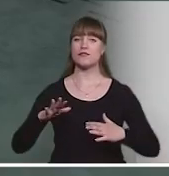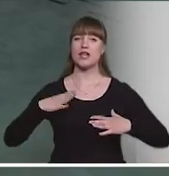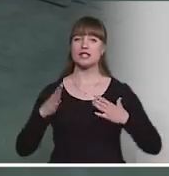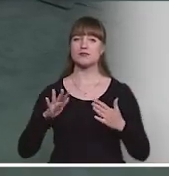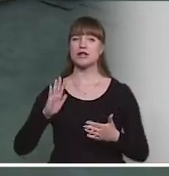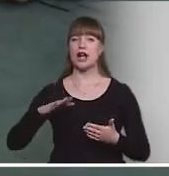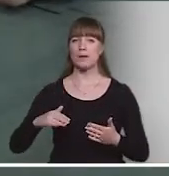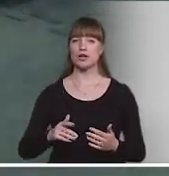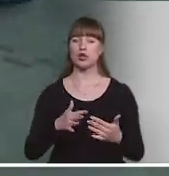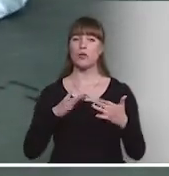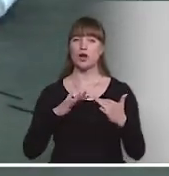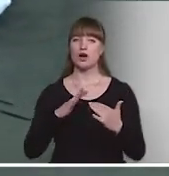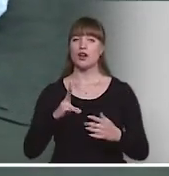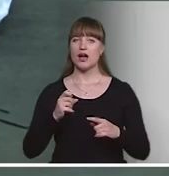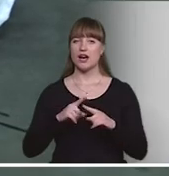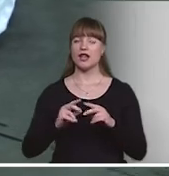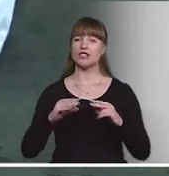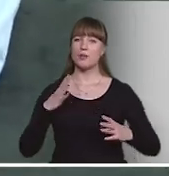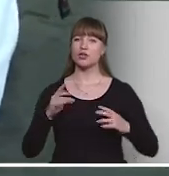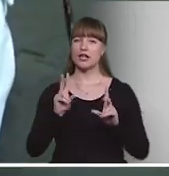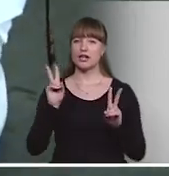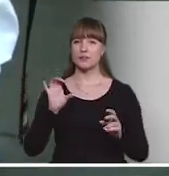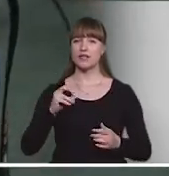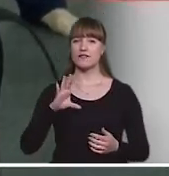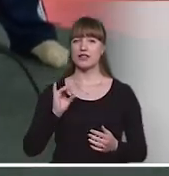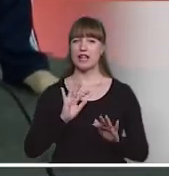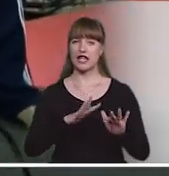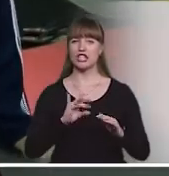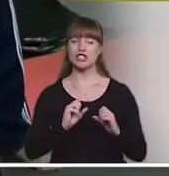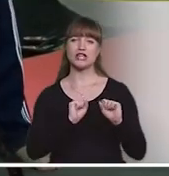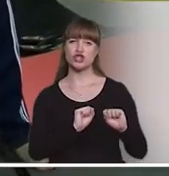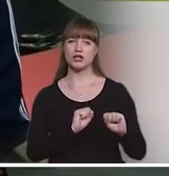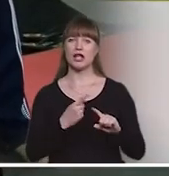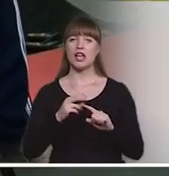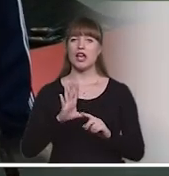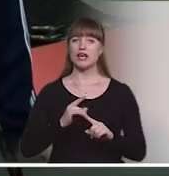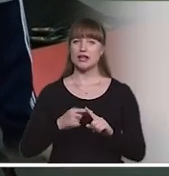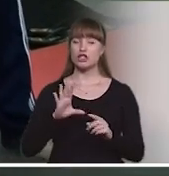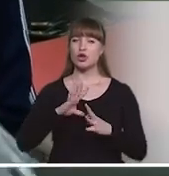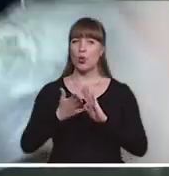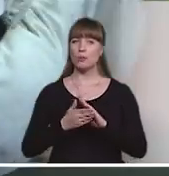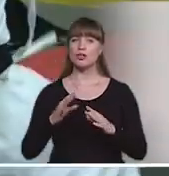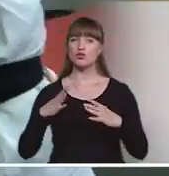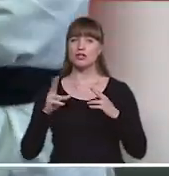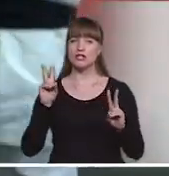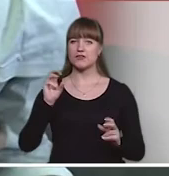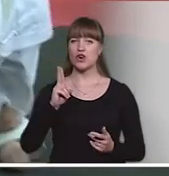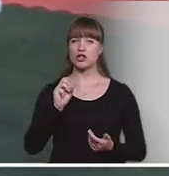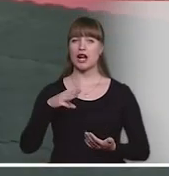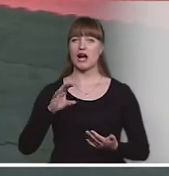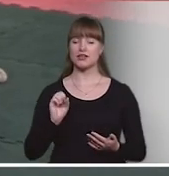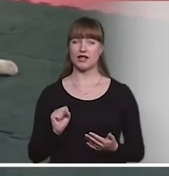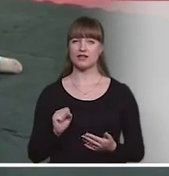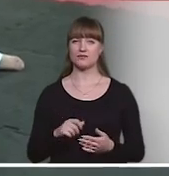приветствие, разминка, а потом бой с тенью, отработка элементов атаки и защиты. Японцы этот комплекс упражнений называют